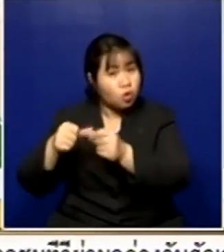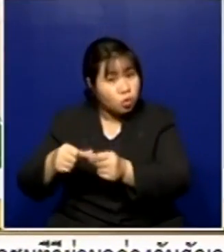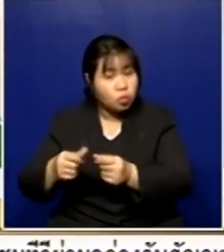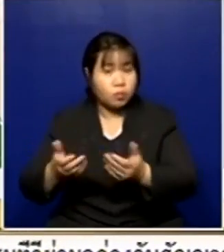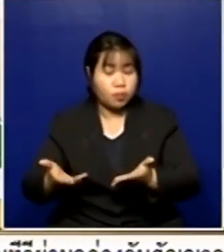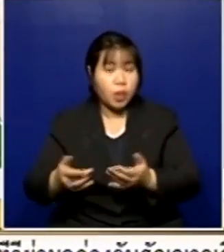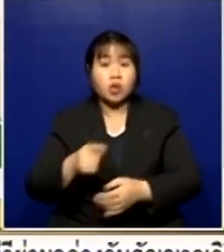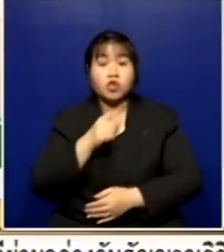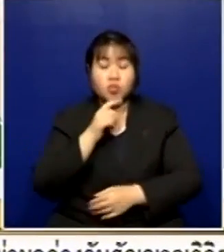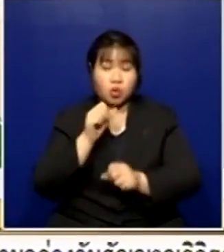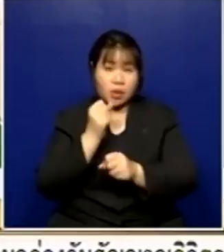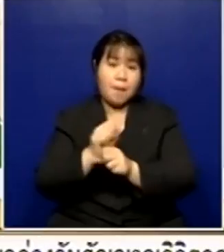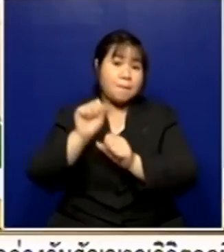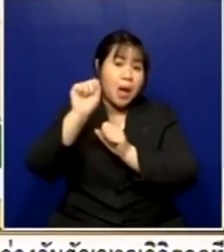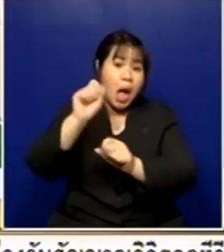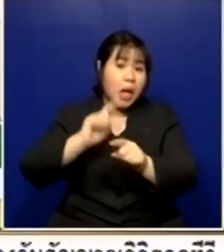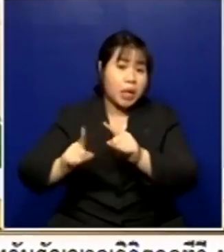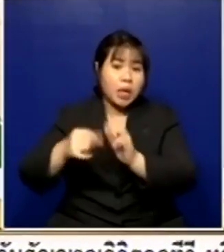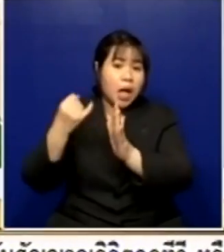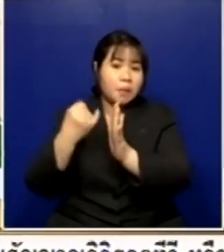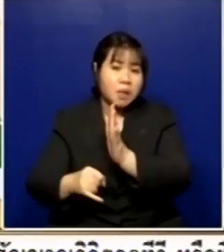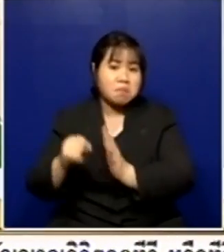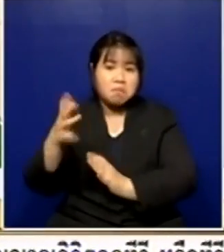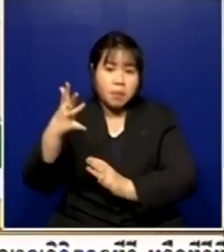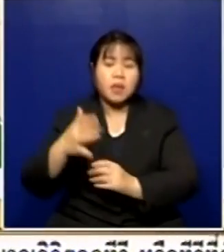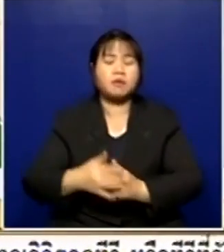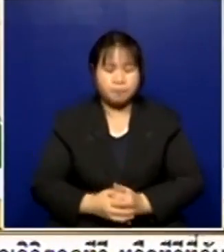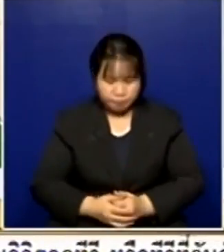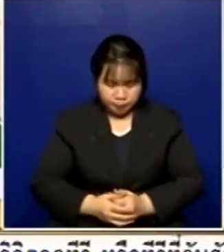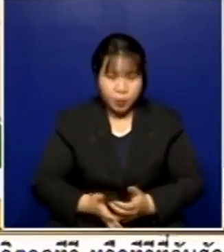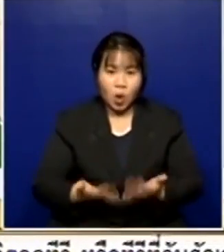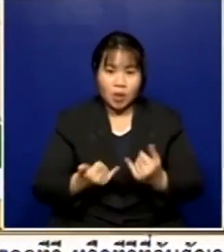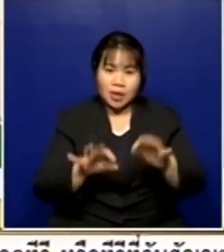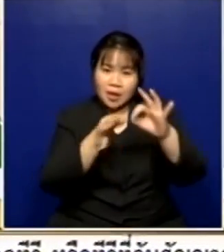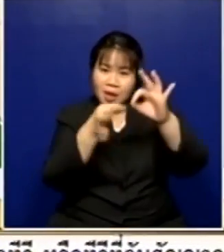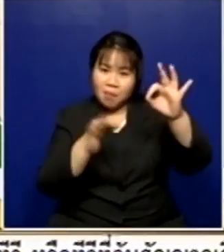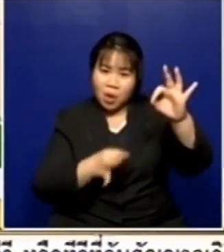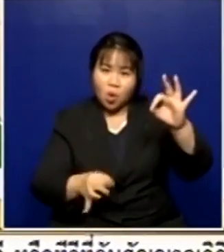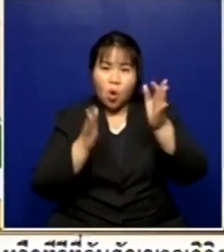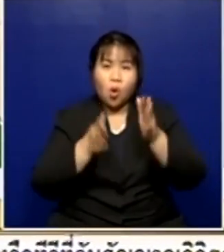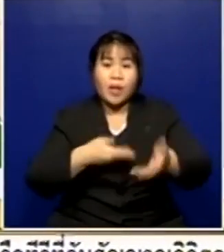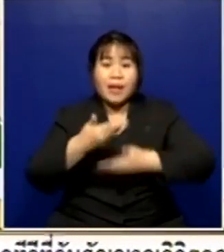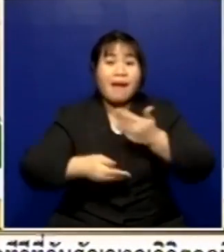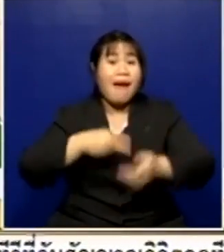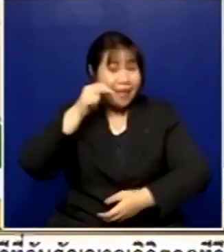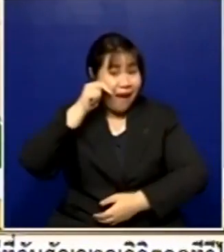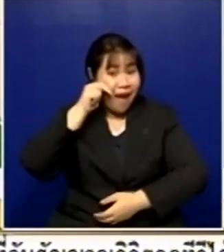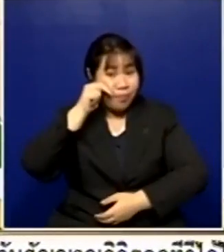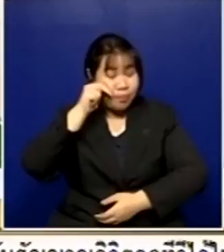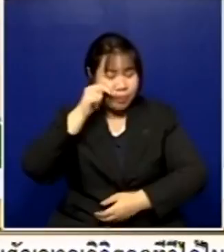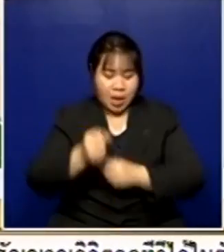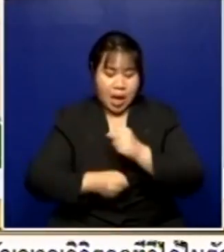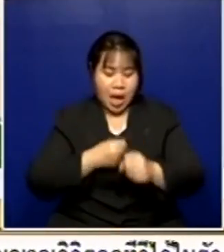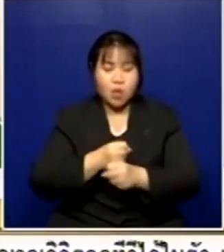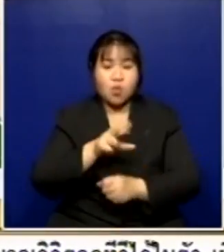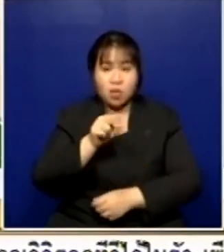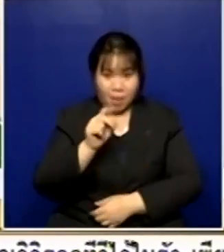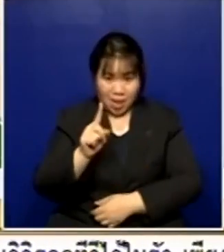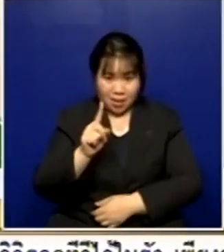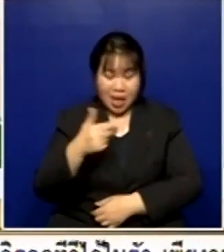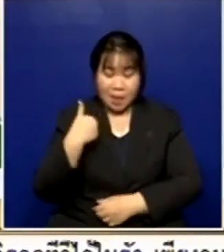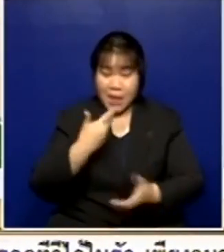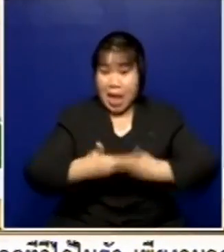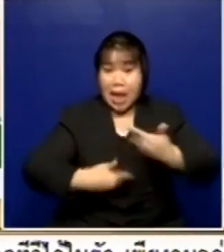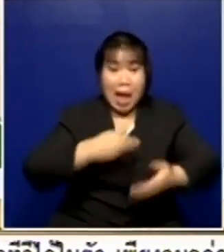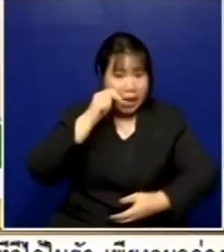ใดๆก็ไม่ต้องมีความผิดที่ฉันขอยกถ้อยคำของแม่ค้าขายน้ำจับเลี้ยงอายุ 31ปีนะคะ